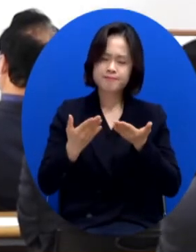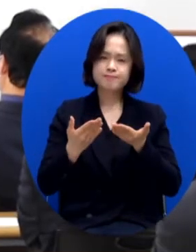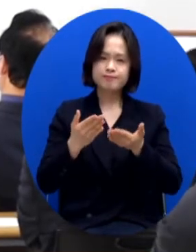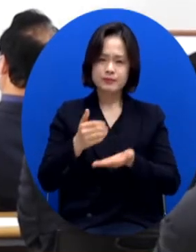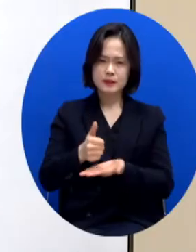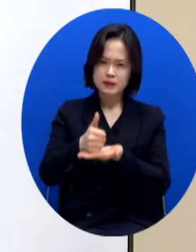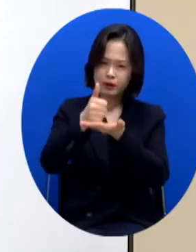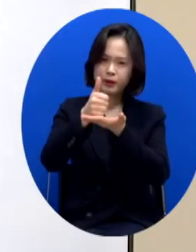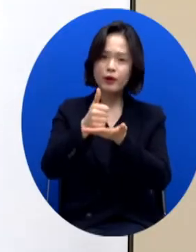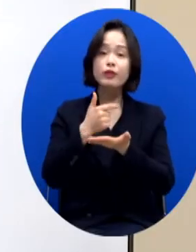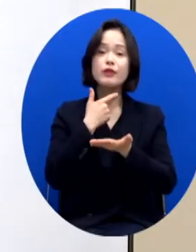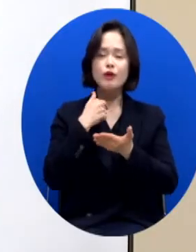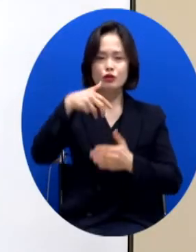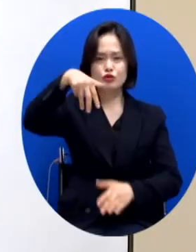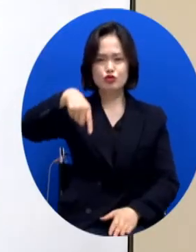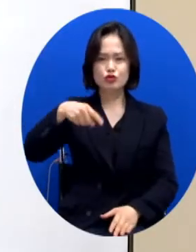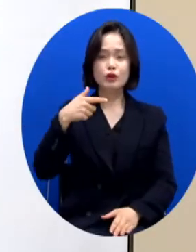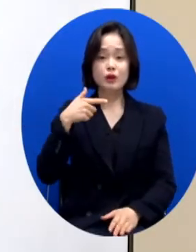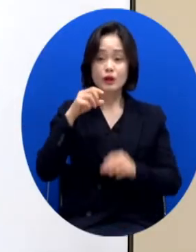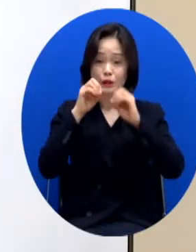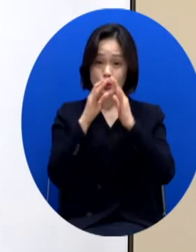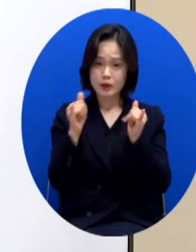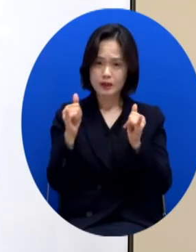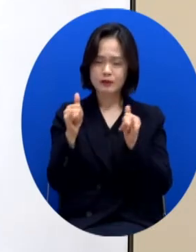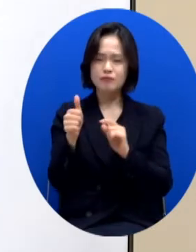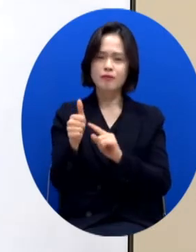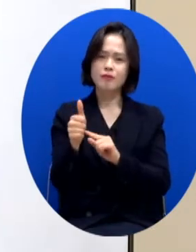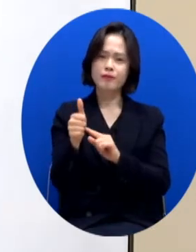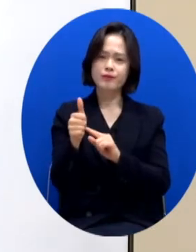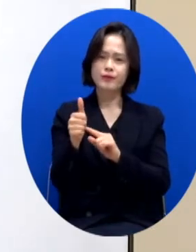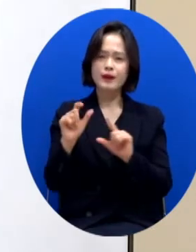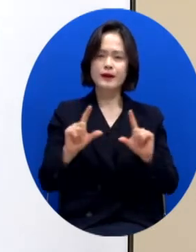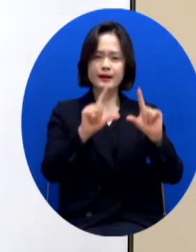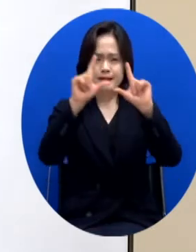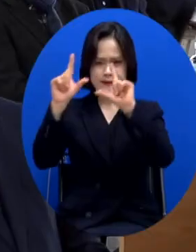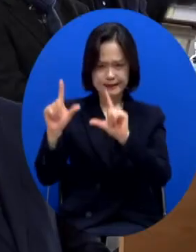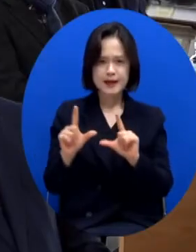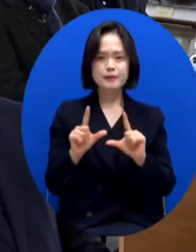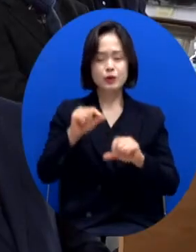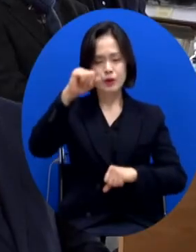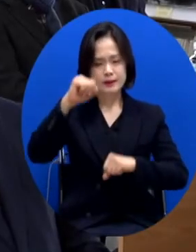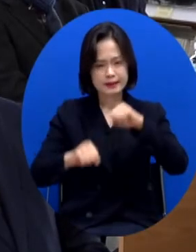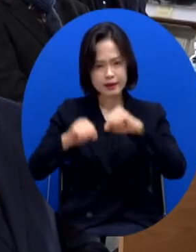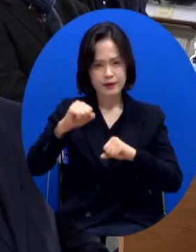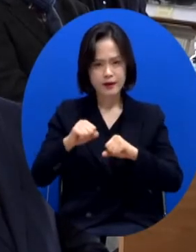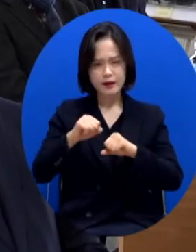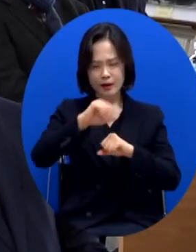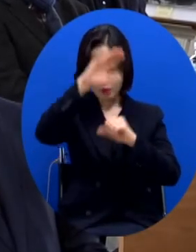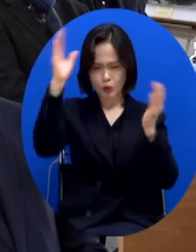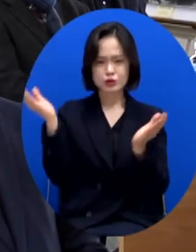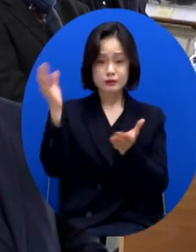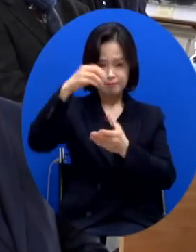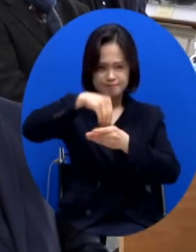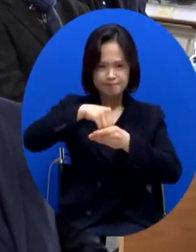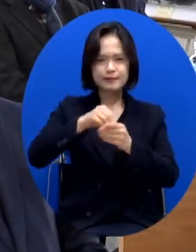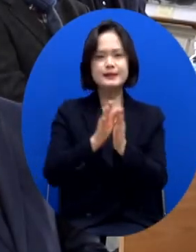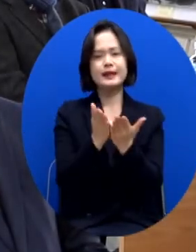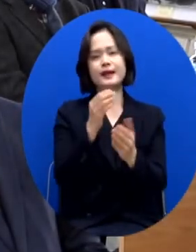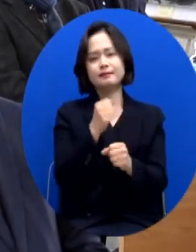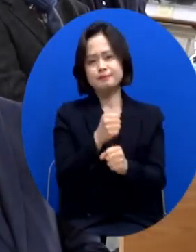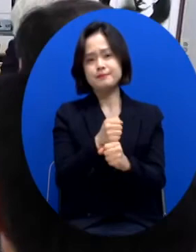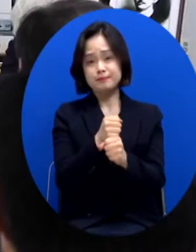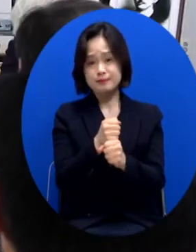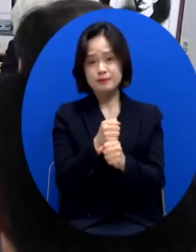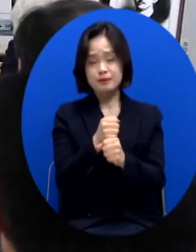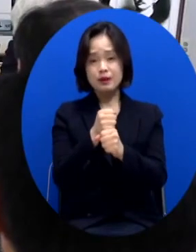추 전도사의 삶은 순교의 삶이었다 며 춤 영순 전도사의 사역의 한쪽을 모아 엮은 책을 통해 제이 제삼의